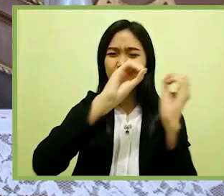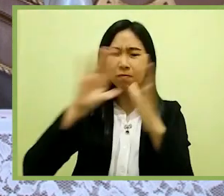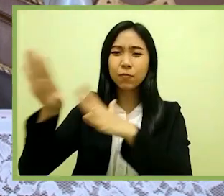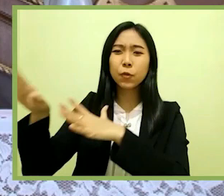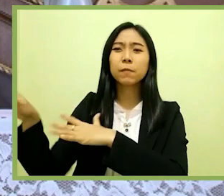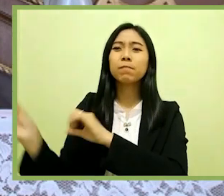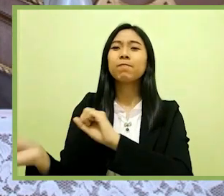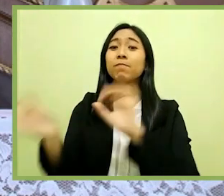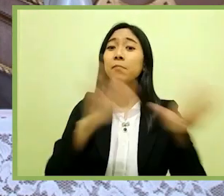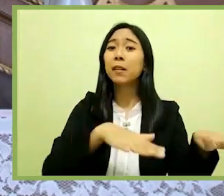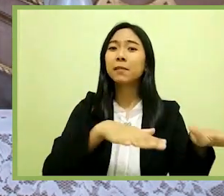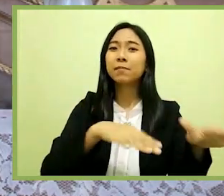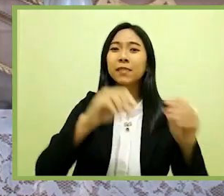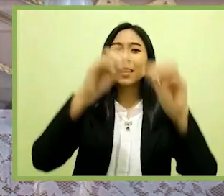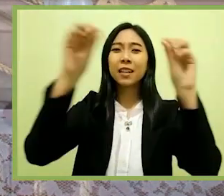semua jadi